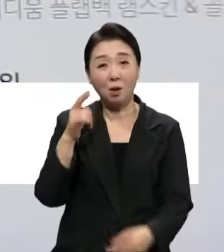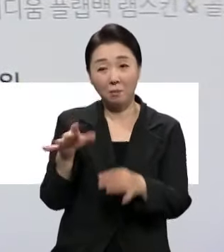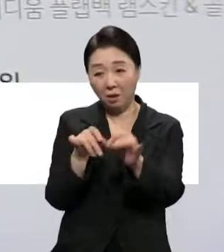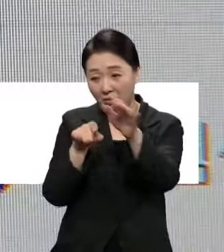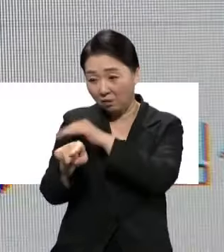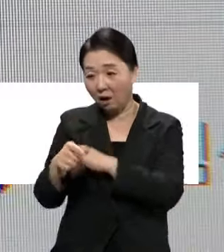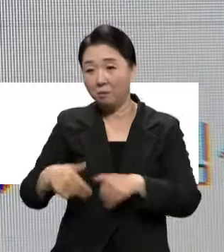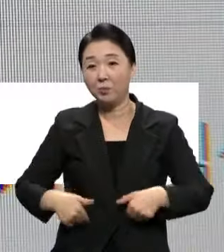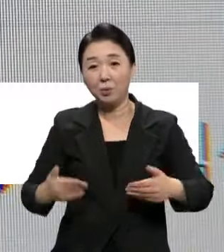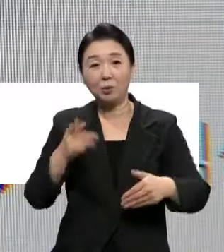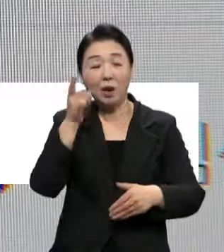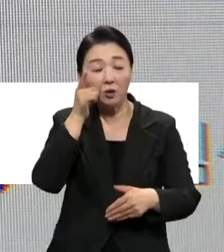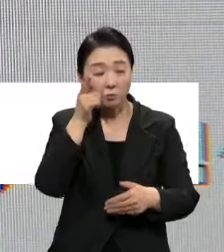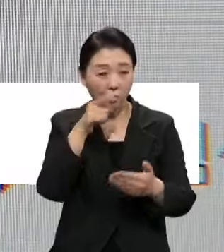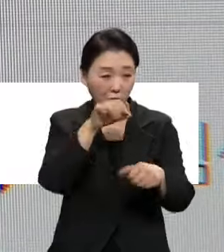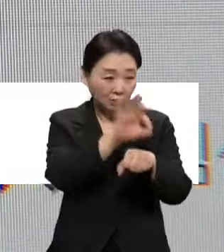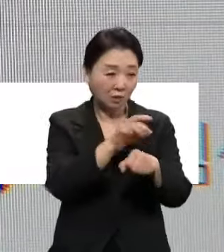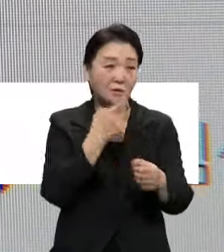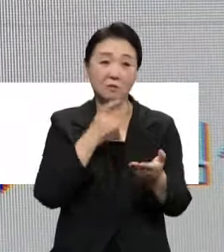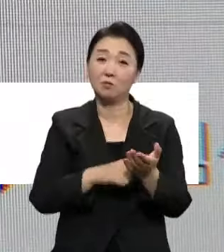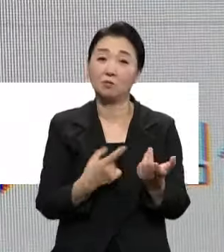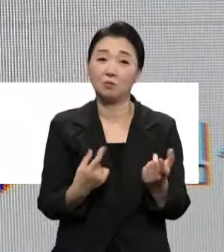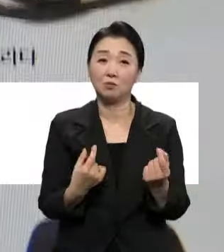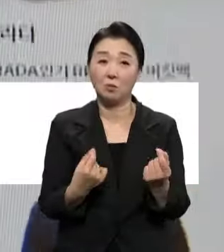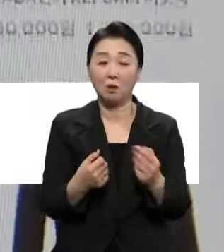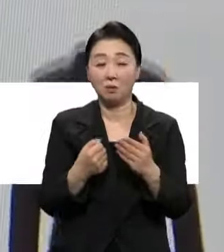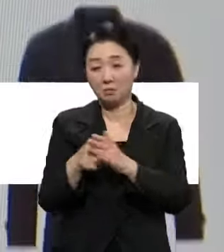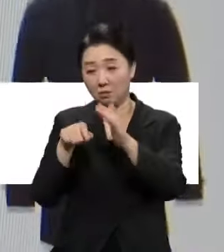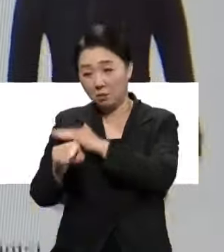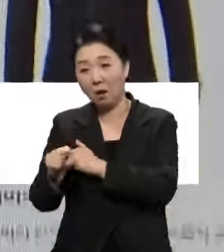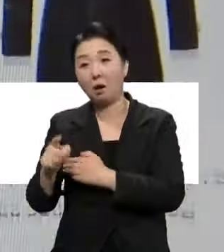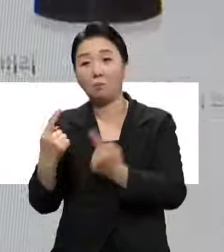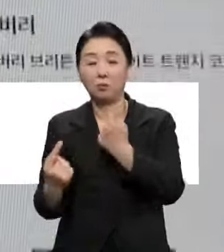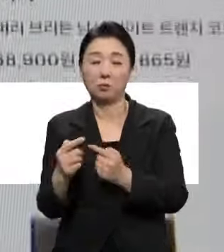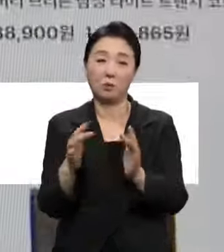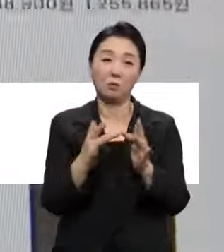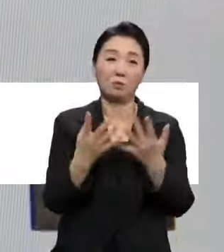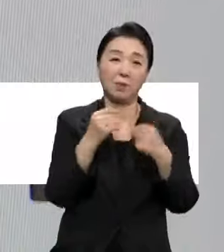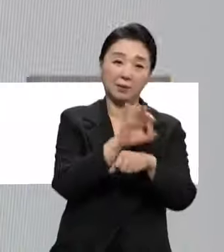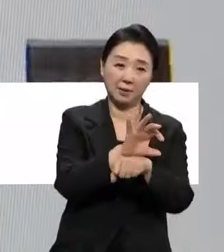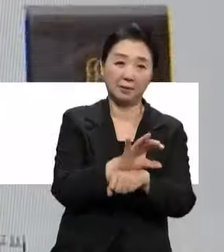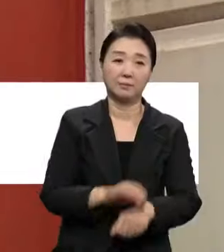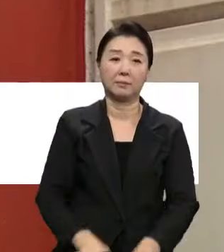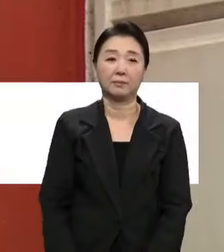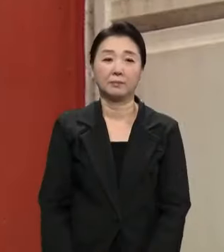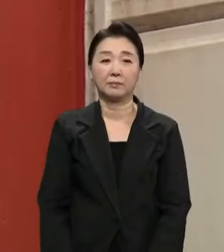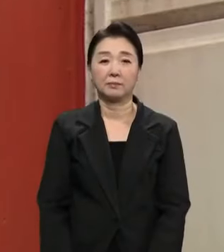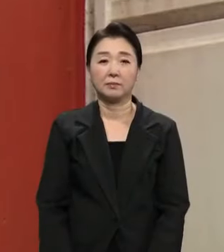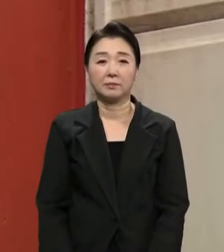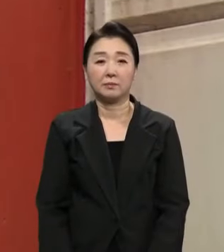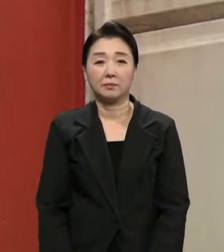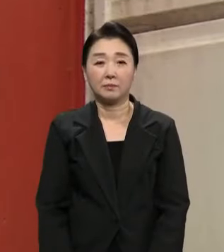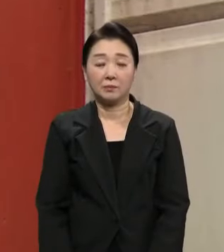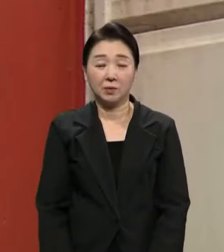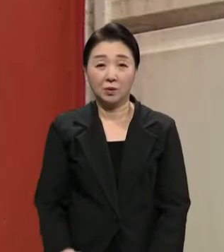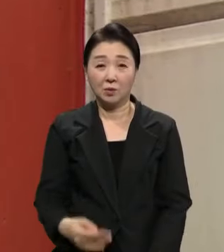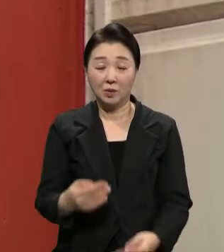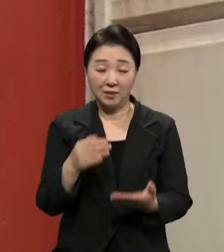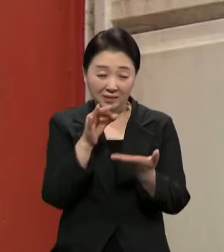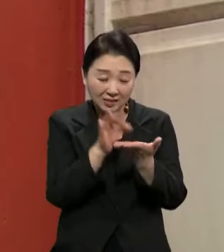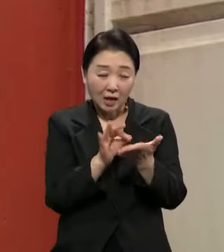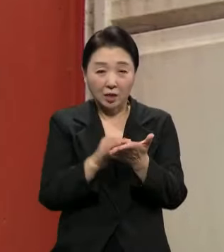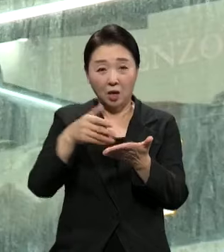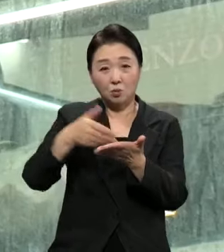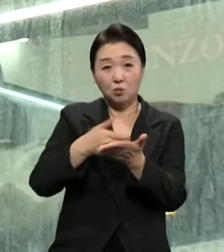가더라도 핸드폰으로 쉽게 살 수 있어가지고 직접 가는 것보다 온라인으로 많이 구매를 하는 것 같아요. 조금 더 저렴하게